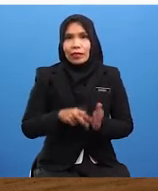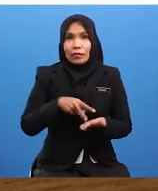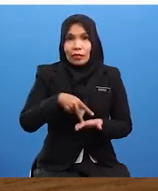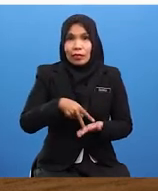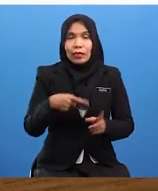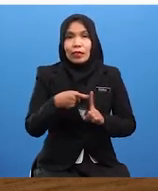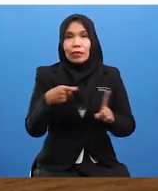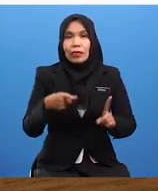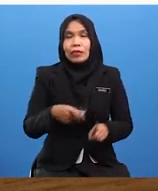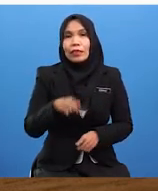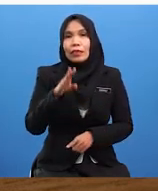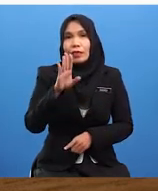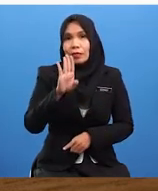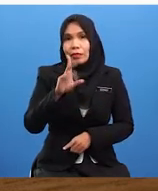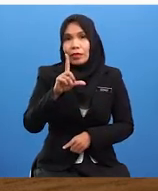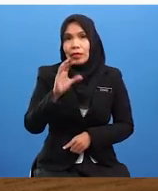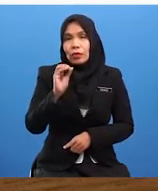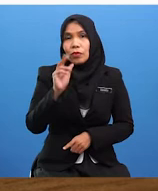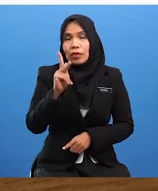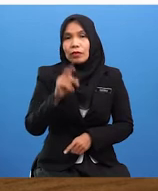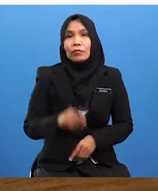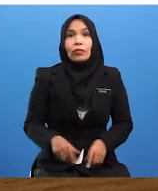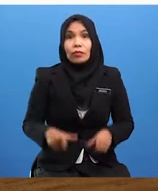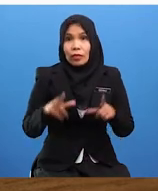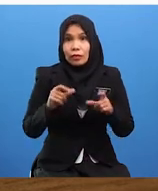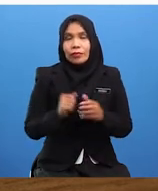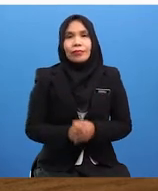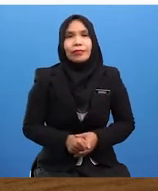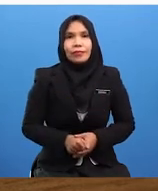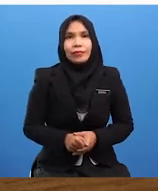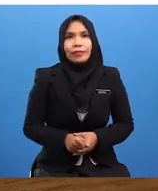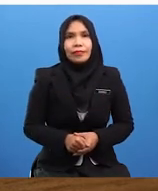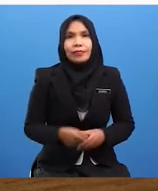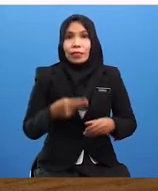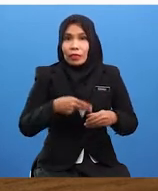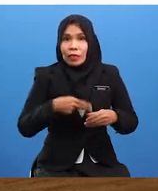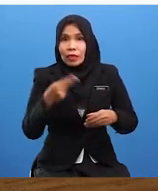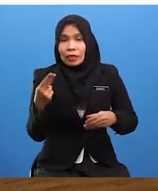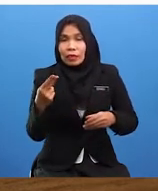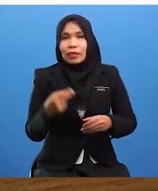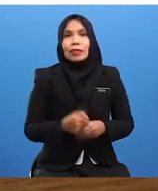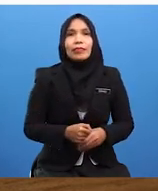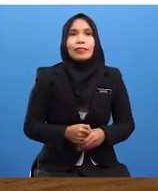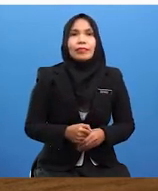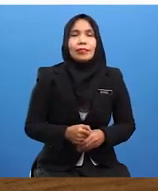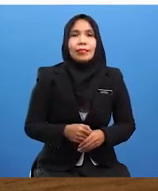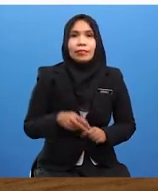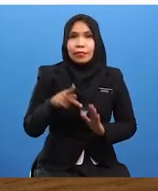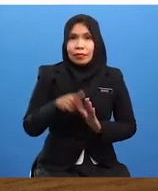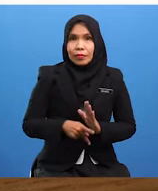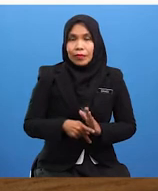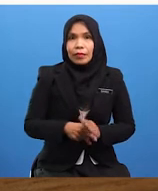kayu atau papan lino. Hasil permukaan acuan merupakan